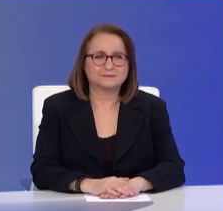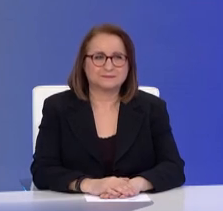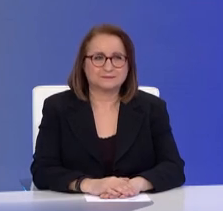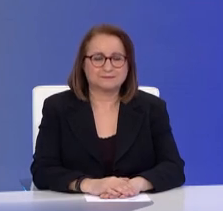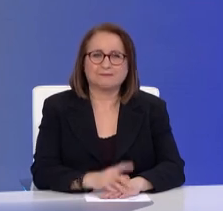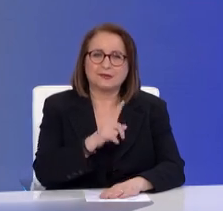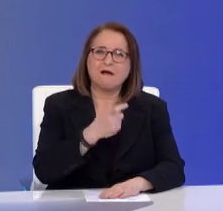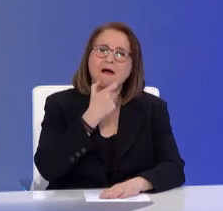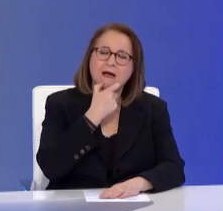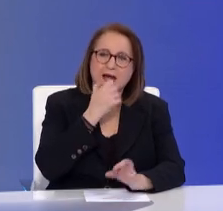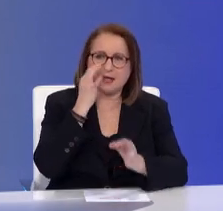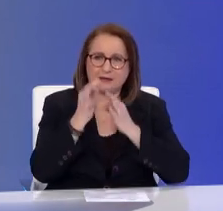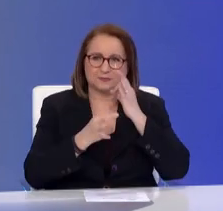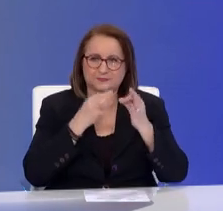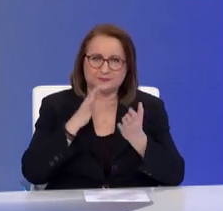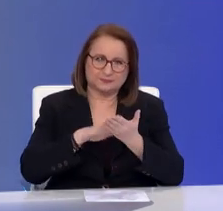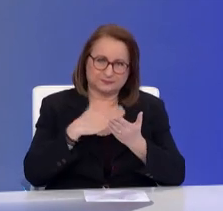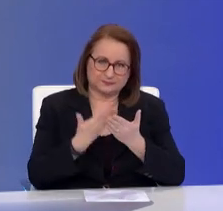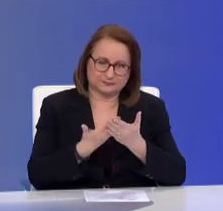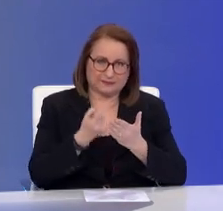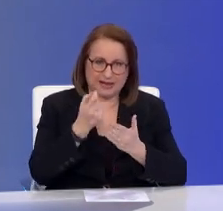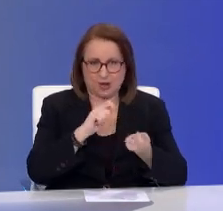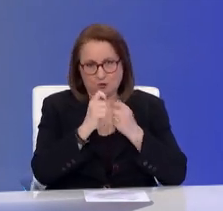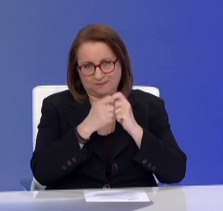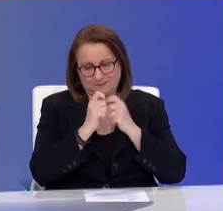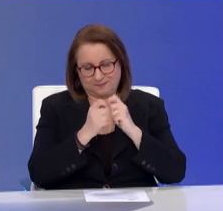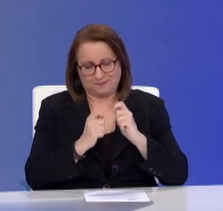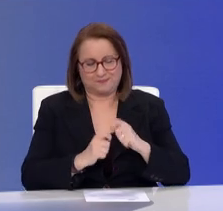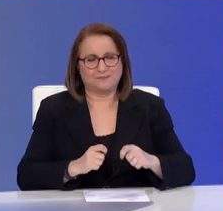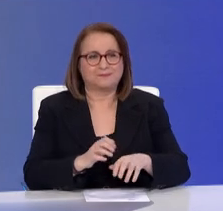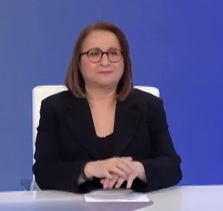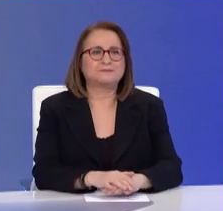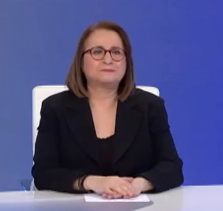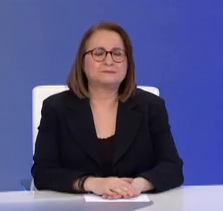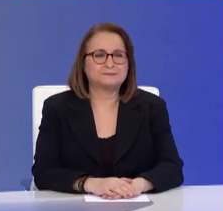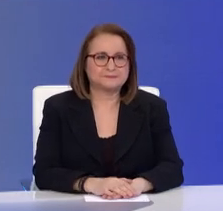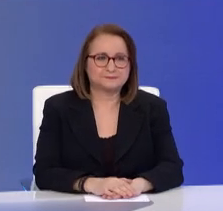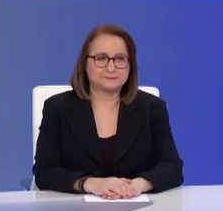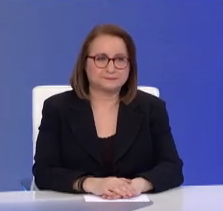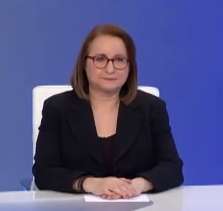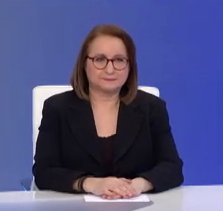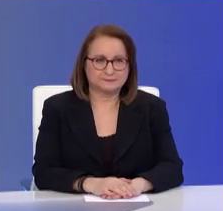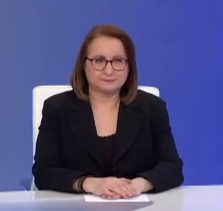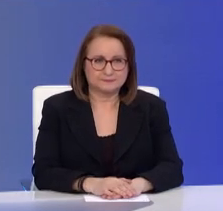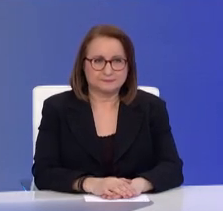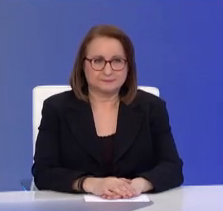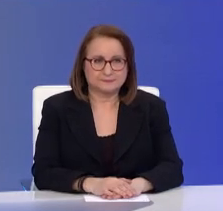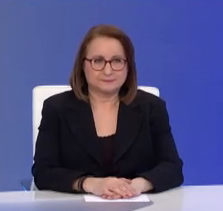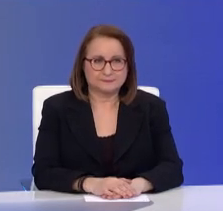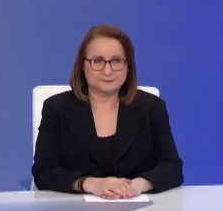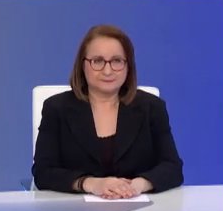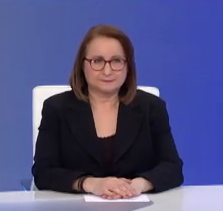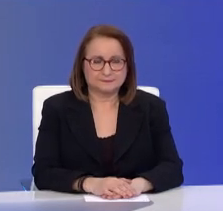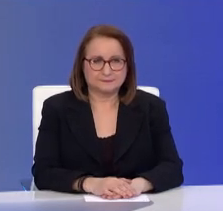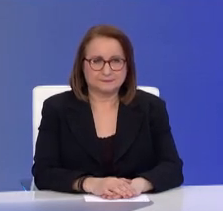guests, the ceremony of the Academy of Athens for the award of the Lord Byron International Prize